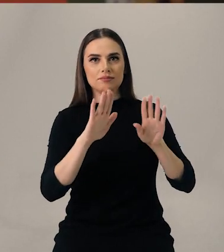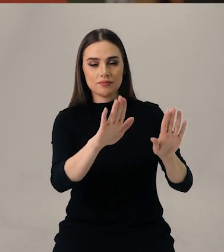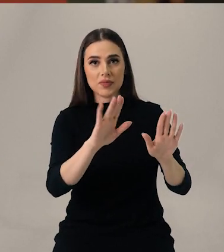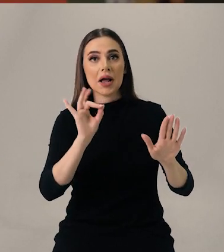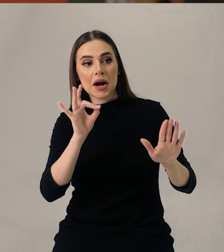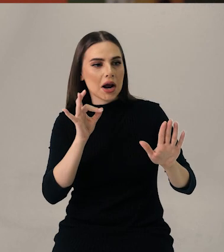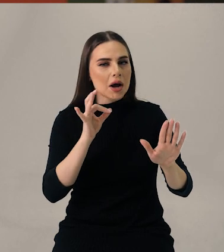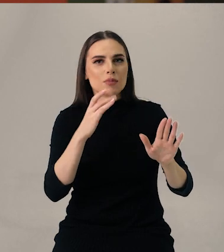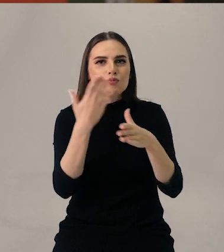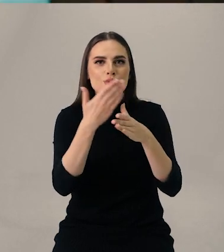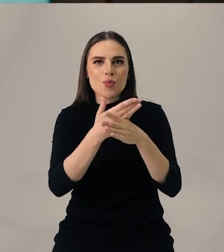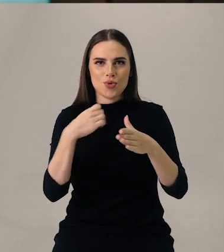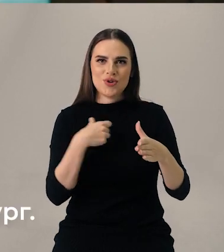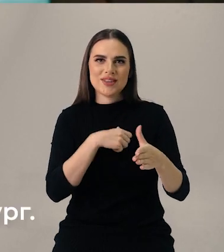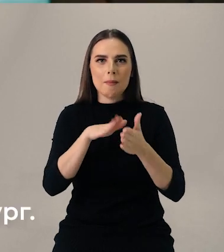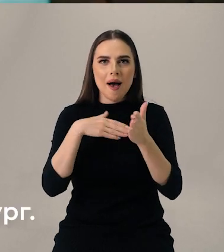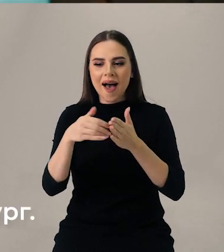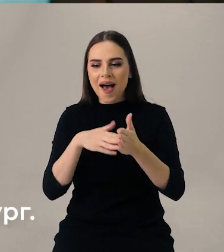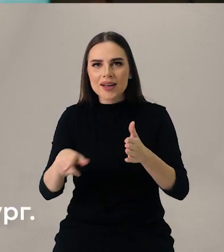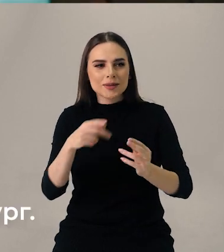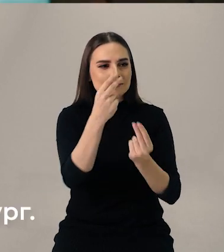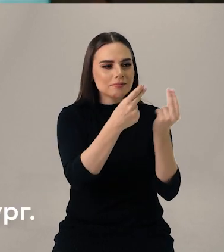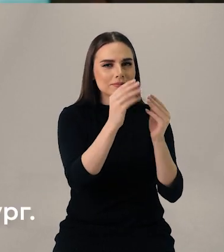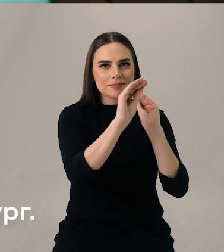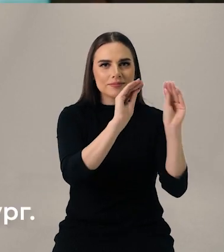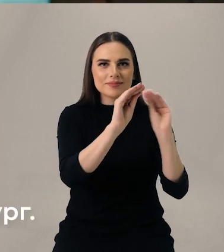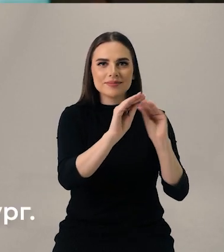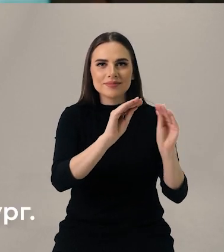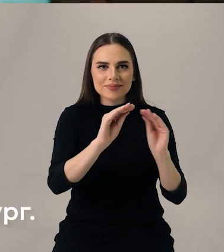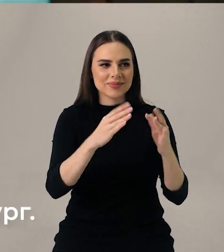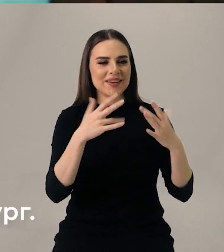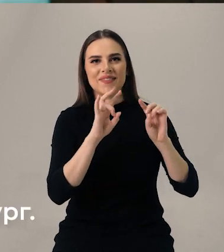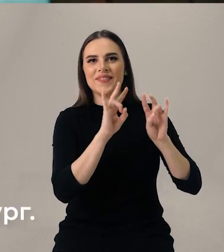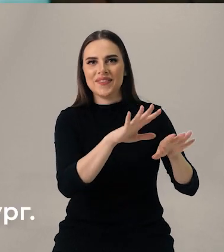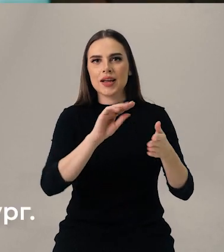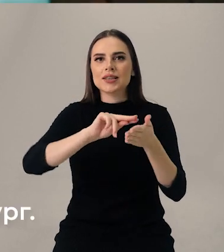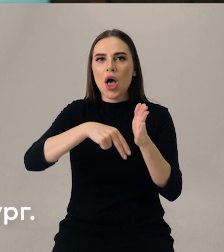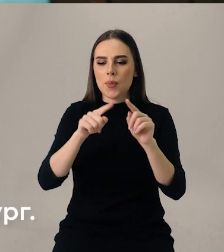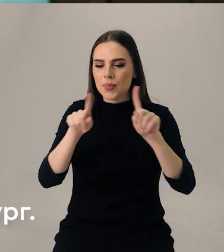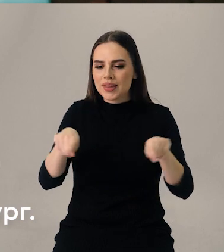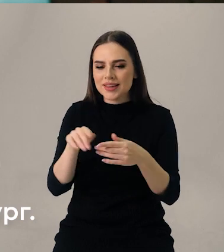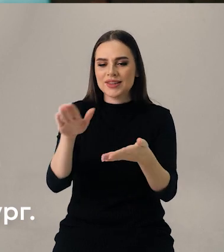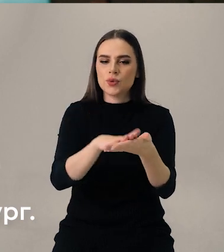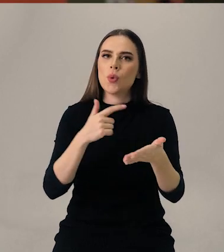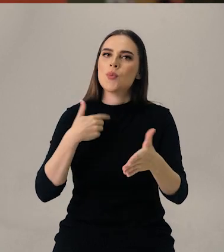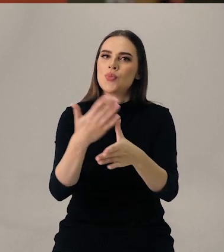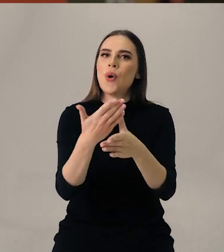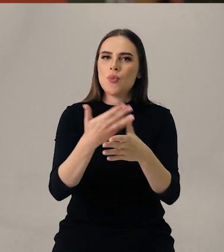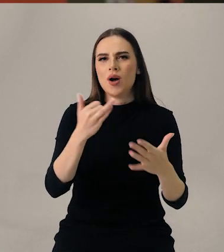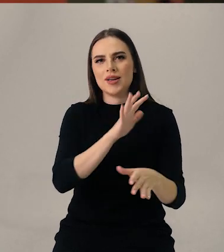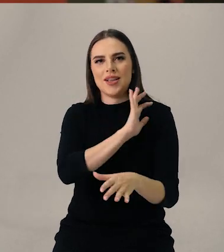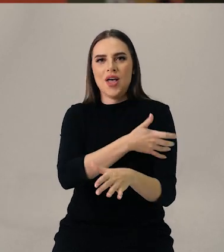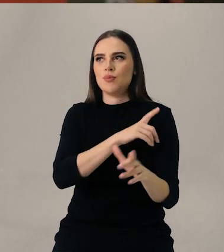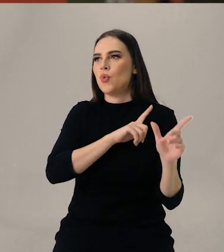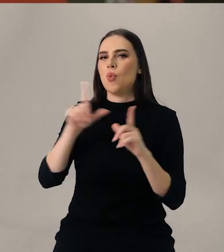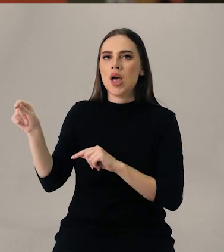же, не упустил возможность помочь реставратору. Дорисовал нужные участки маслом, оставил радостную записку и уехал в Санкт-Петербург. Грабарь, придя